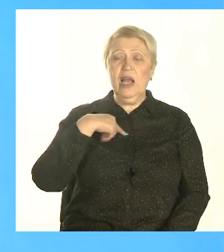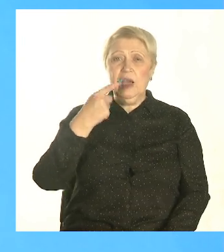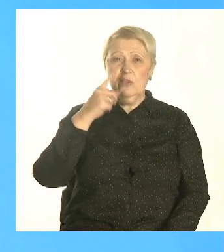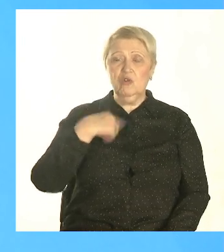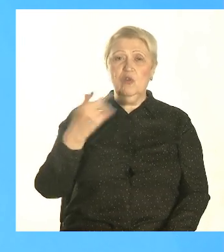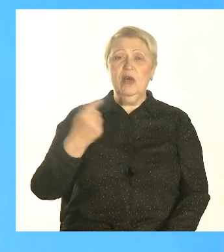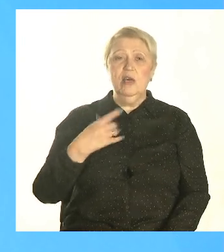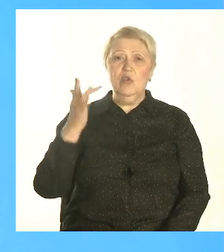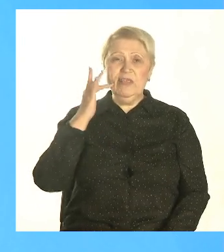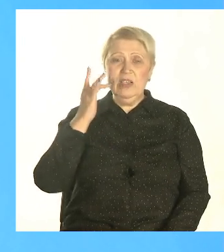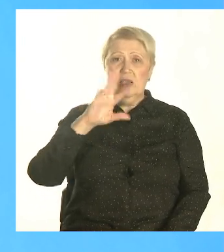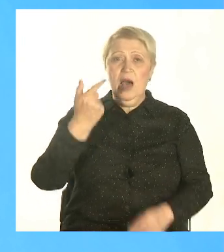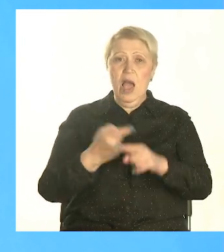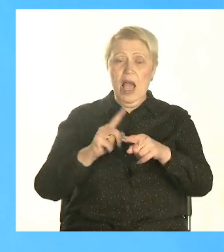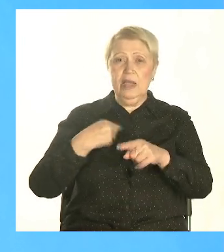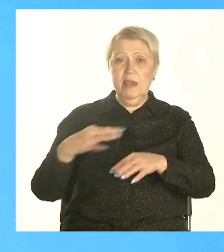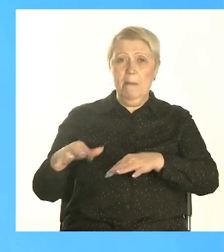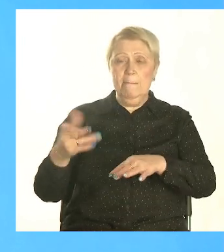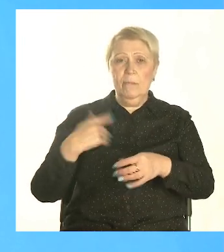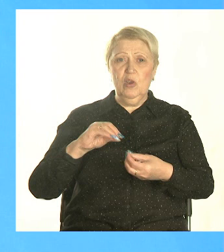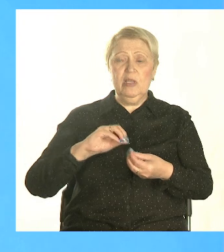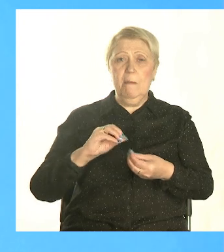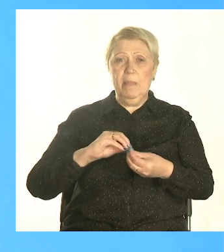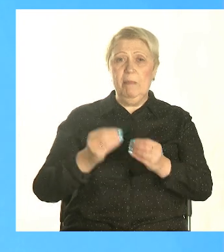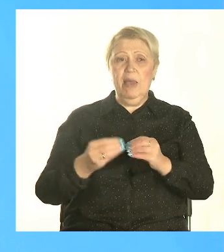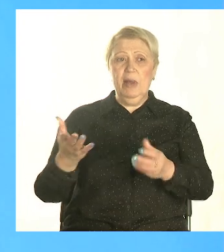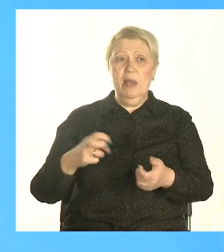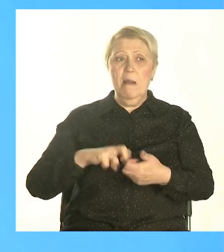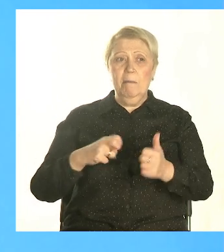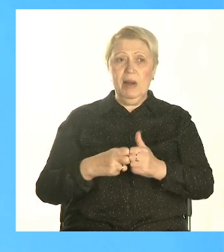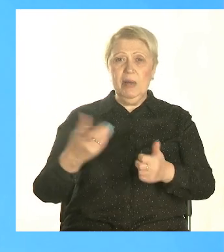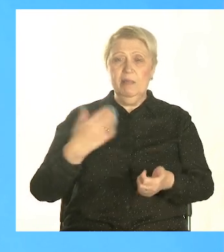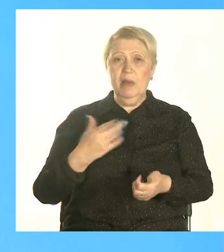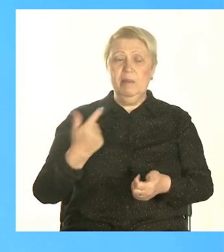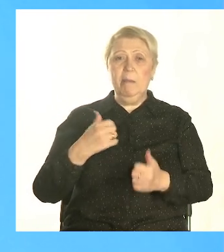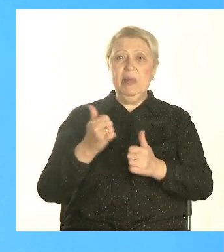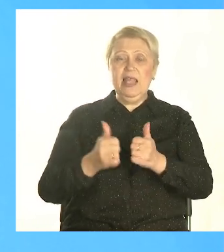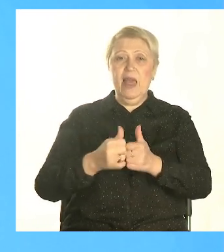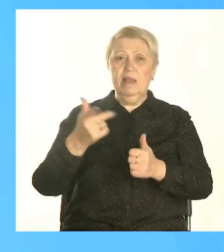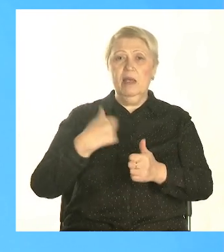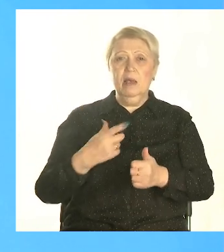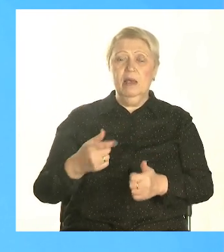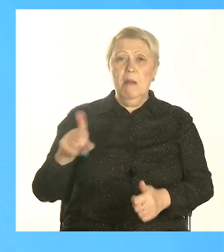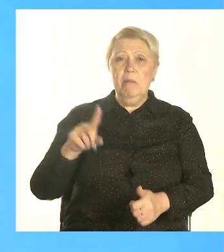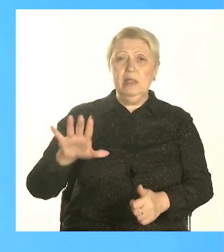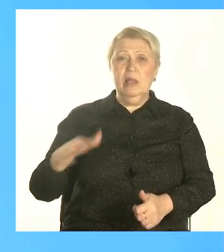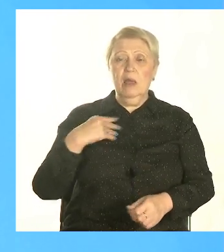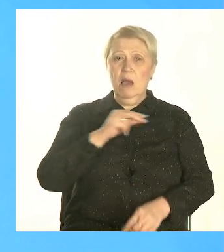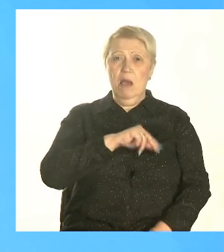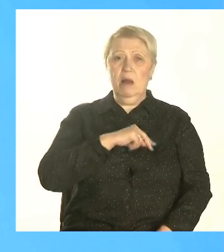проблема, я так понимаю, эта проблема никогда не решалась. Да. Да. И при этом, ну, при постоянной работе, даже без регионального оператора, проблема была.